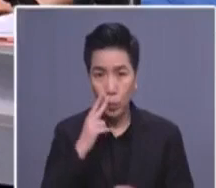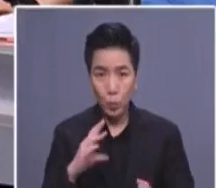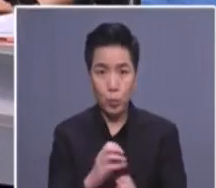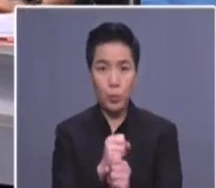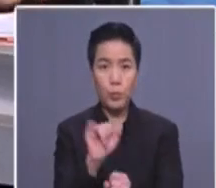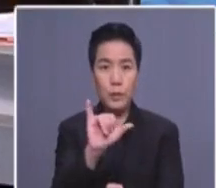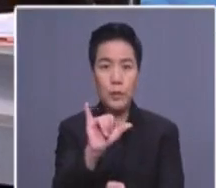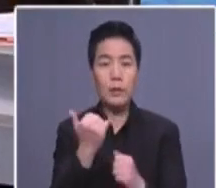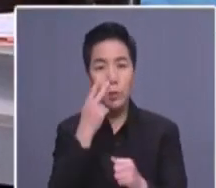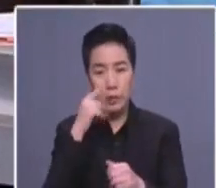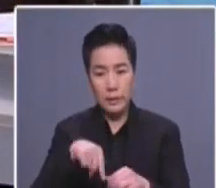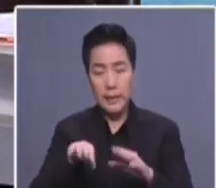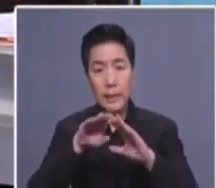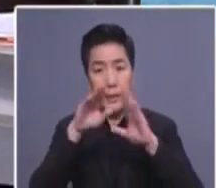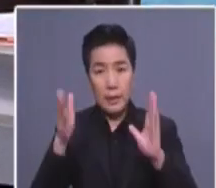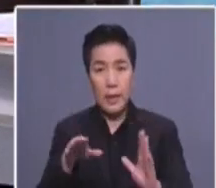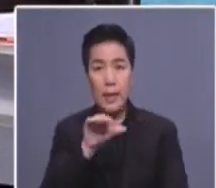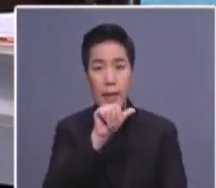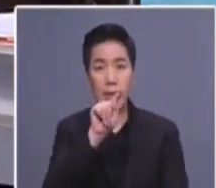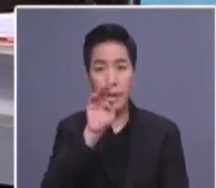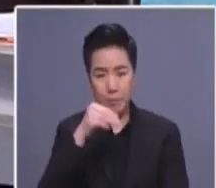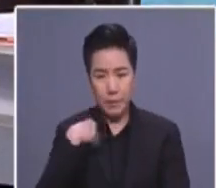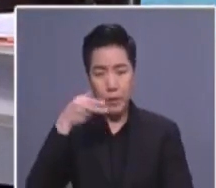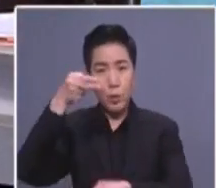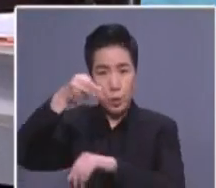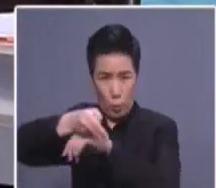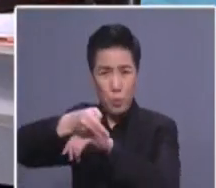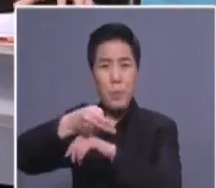รุปแล้วกันนะคะจริงๆแล้วบริเวณหน้าตู้ ATM เนี่ยมันก็ต้องมีกล้องวงจรปิดด้วยเลยนะคะอ่ะ